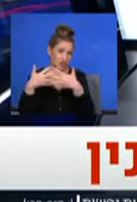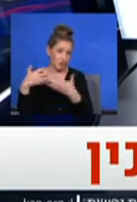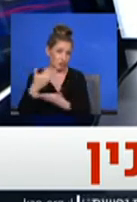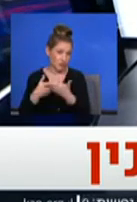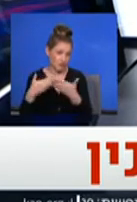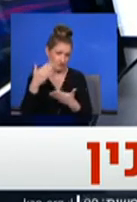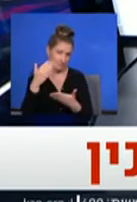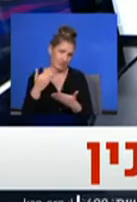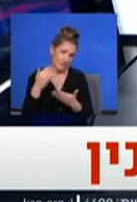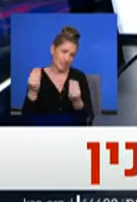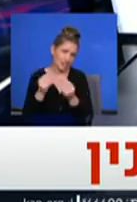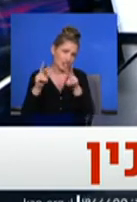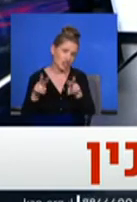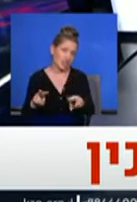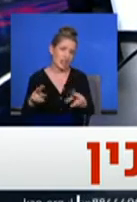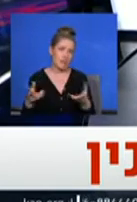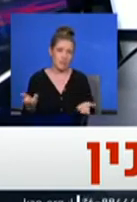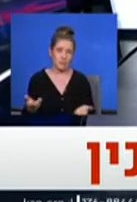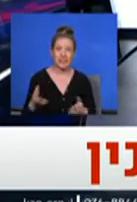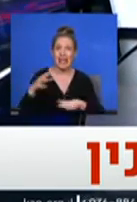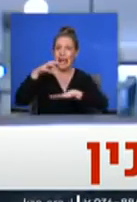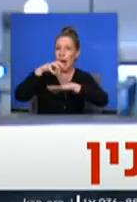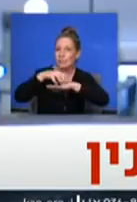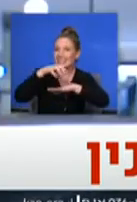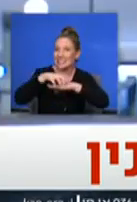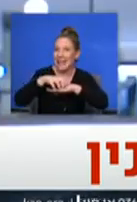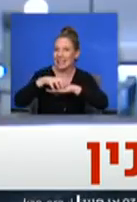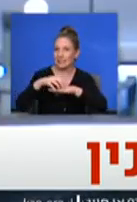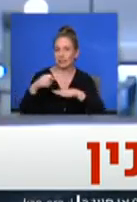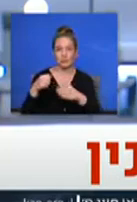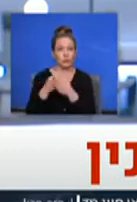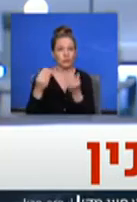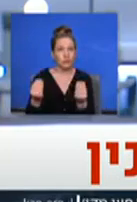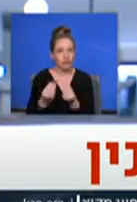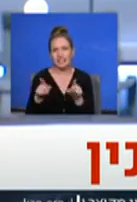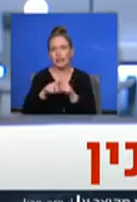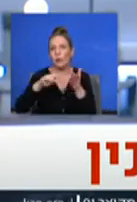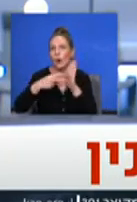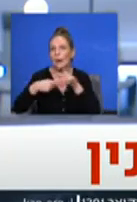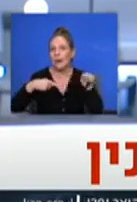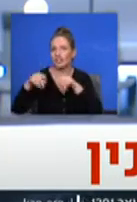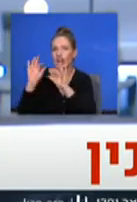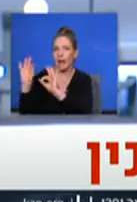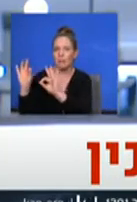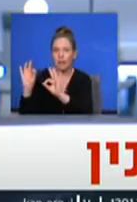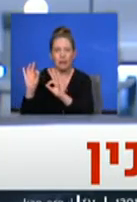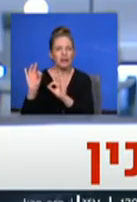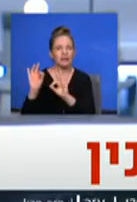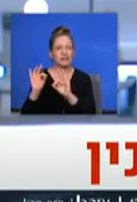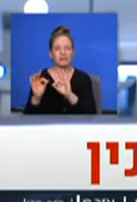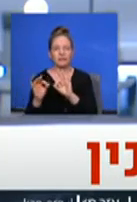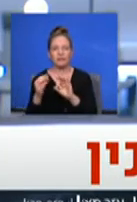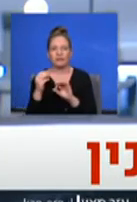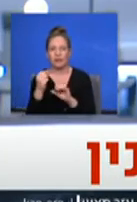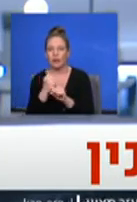כל העניין של מסגד, שבסופו של דבר הוא סוג של חמל, ומוציאים ממנו את מה להוציא בשביל לעשות פיגוע המוני